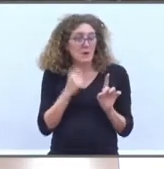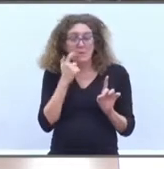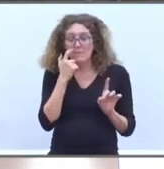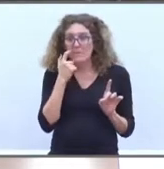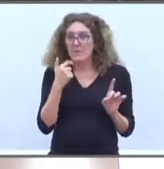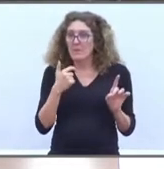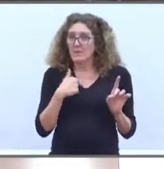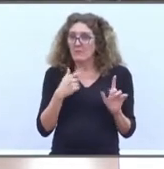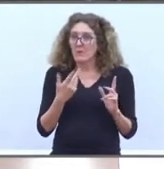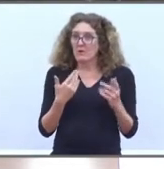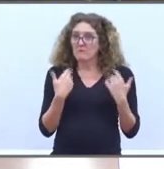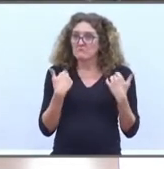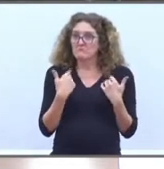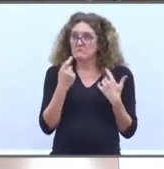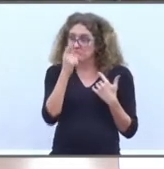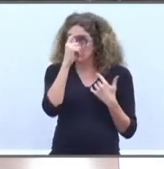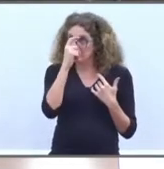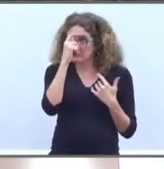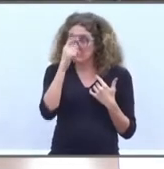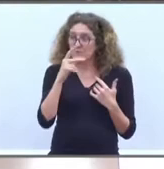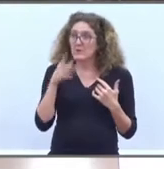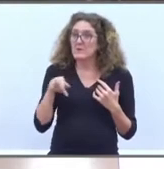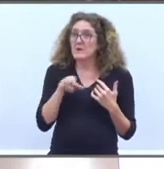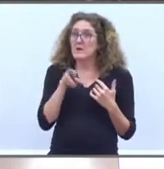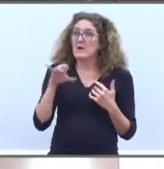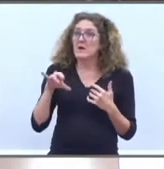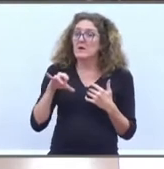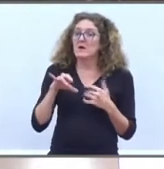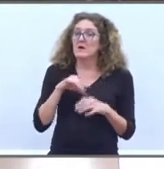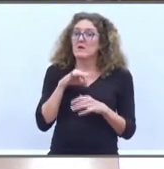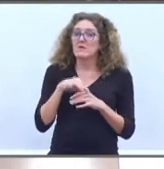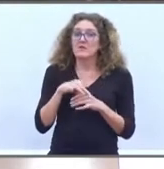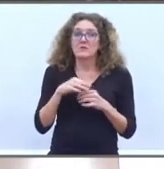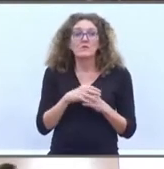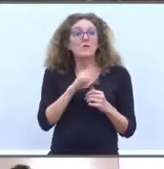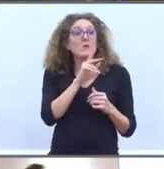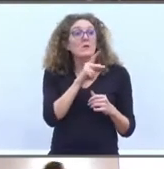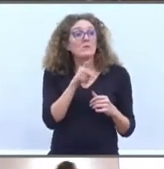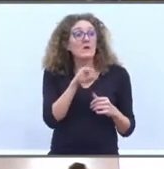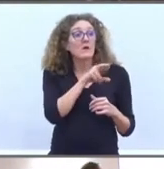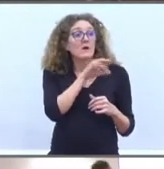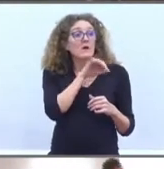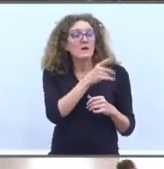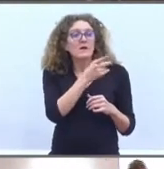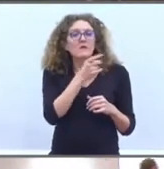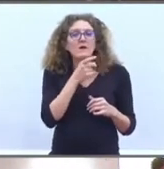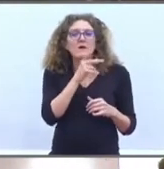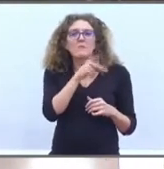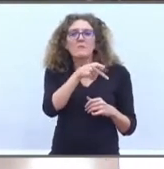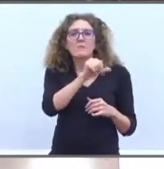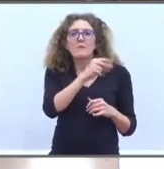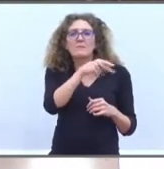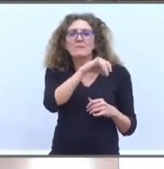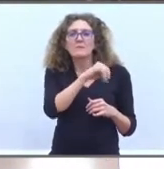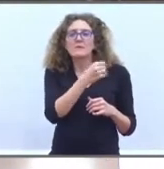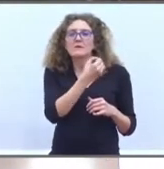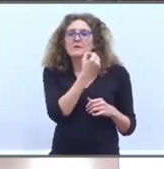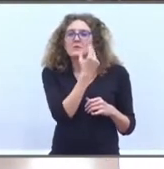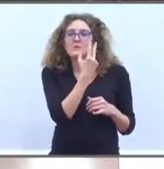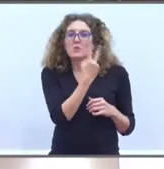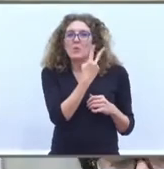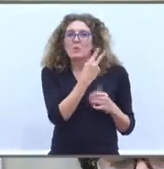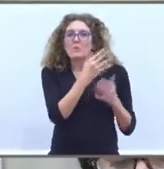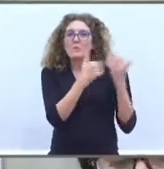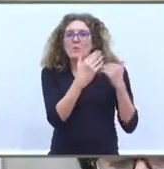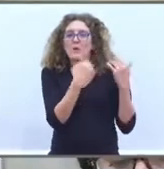Je me félicite de l'adoption de ce PPRI. Je signale que les PPRI sont intégrés dans le PAPI 2, c'était dans le programme d'action et de prévention des inondations,